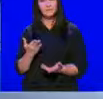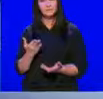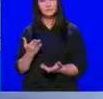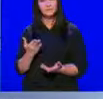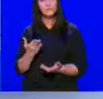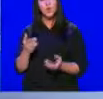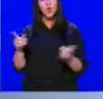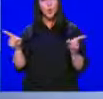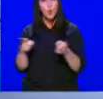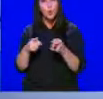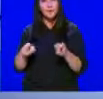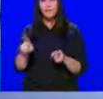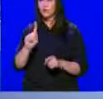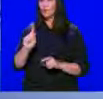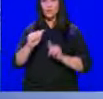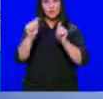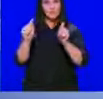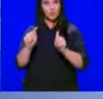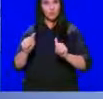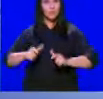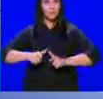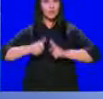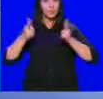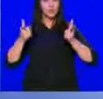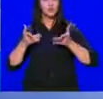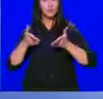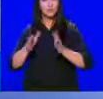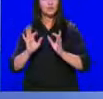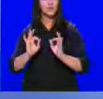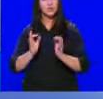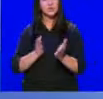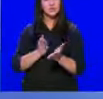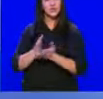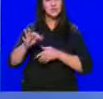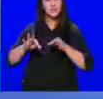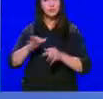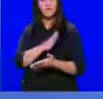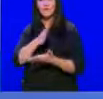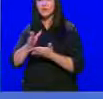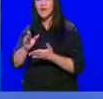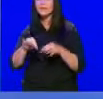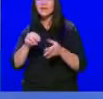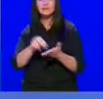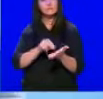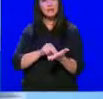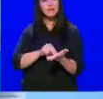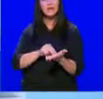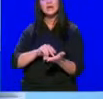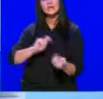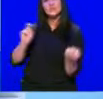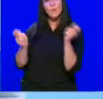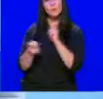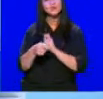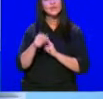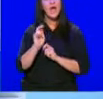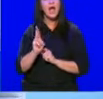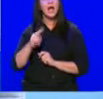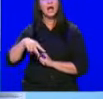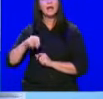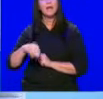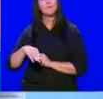така управлението, което се формира по демократичен път, т.е. чрез избори, в крайна сметка винаги се изражда в клептокрация. Участие